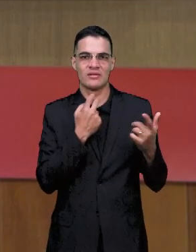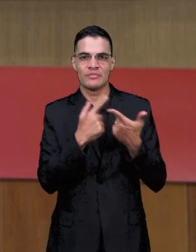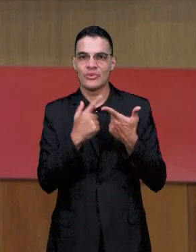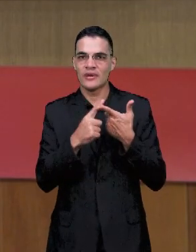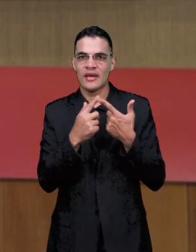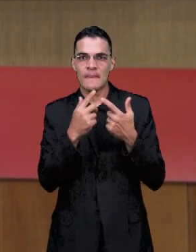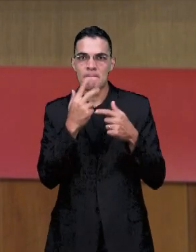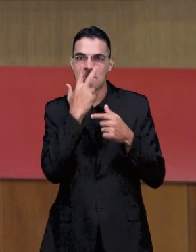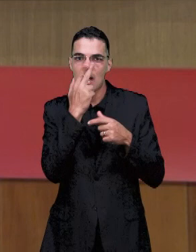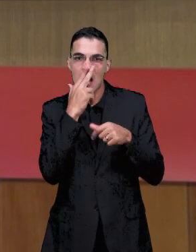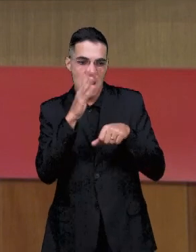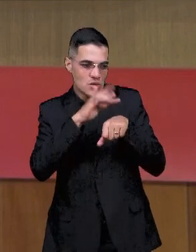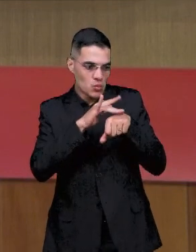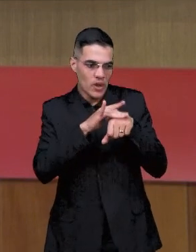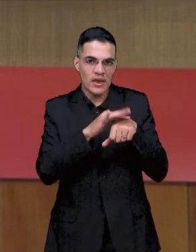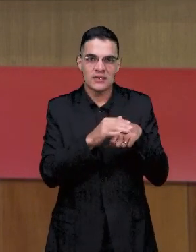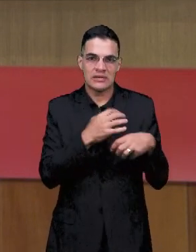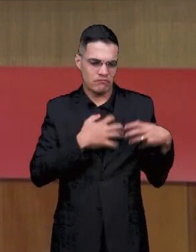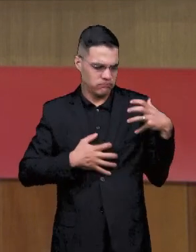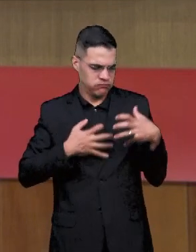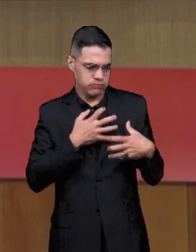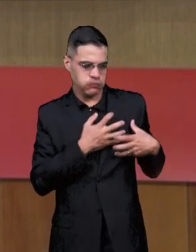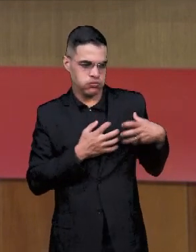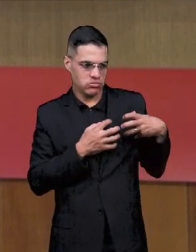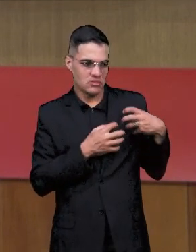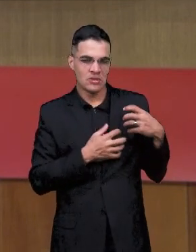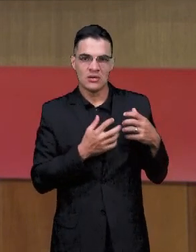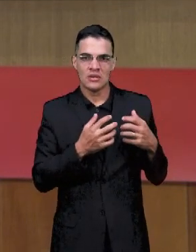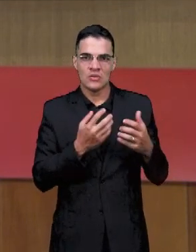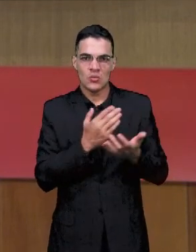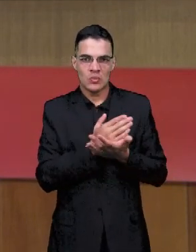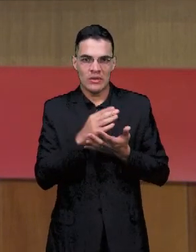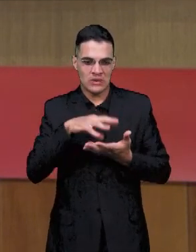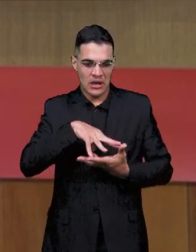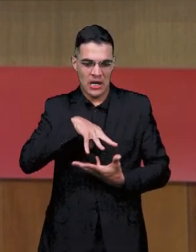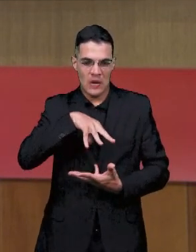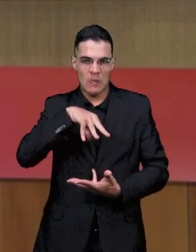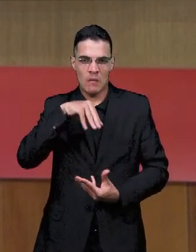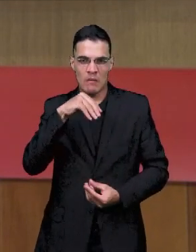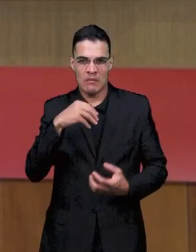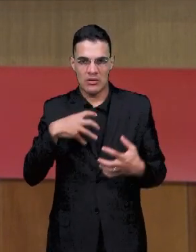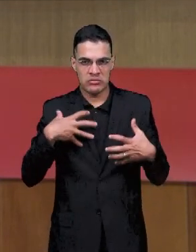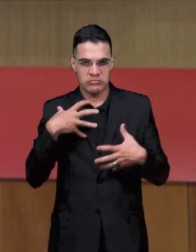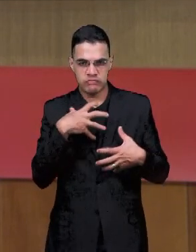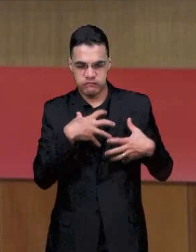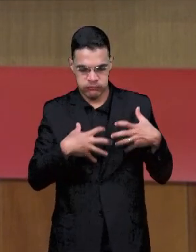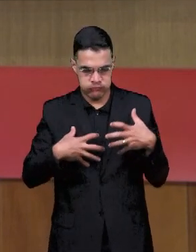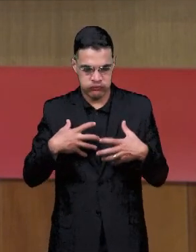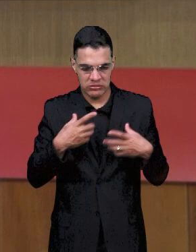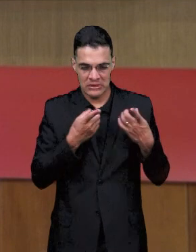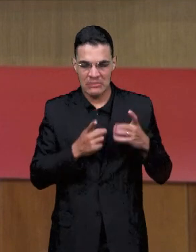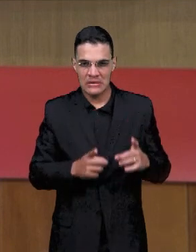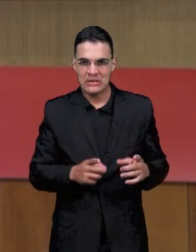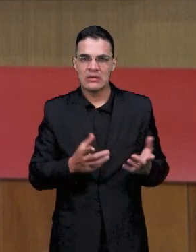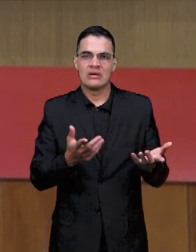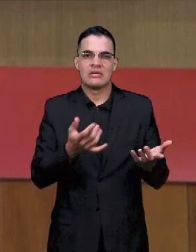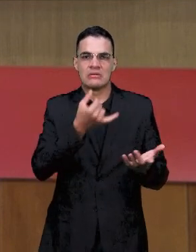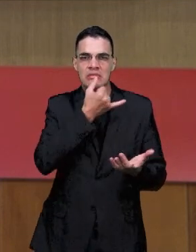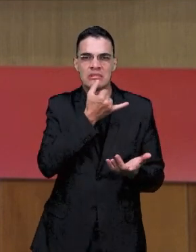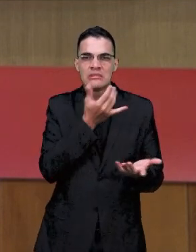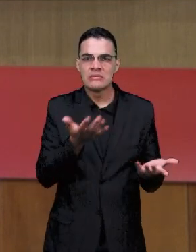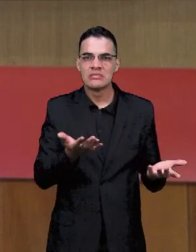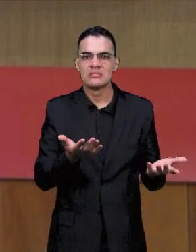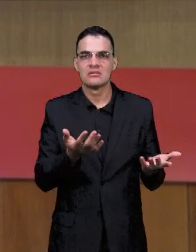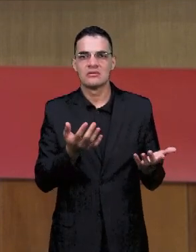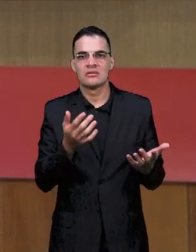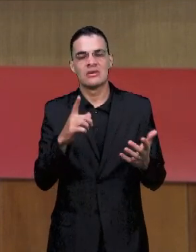написано так: «Наблюдайте, чтобы кто не лишился благодати Божьей, чтобы какой горький корень, возникнув, не причинил вреда, и чтобы